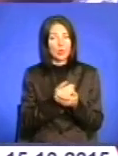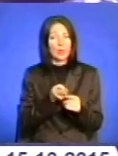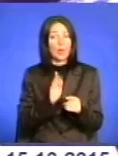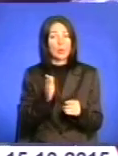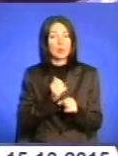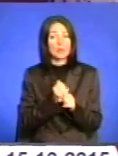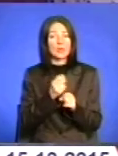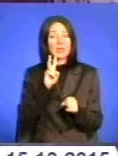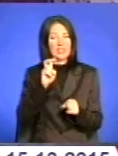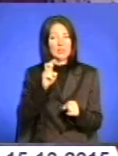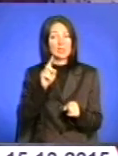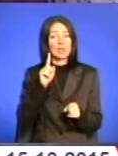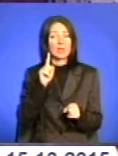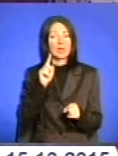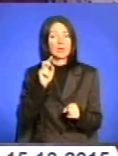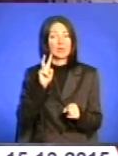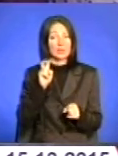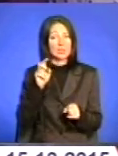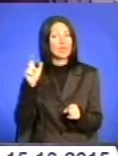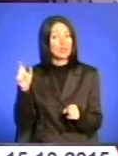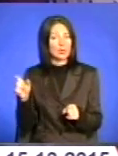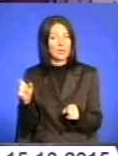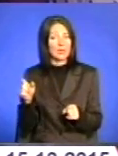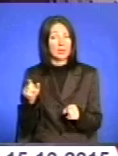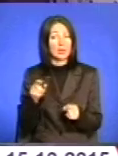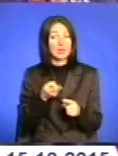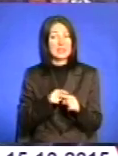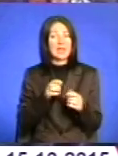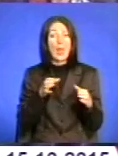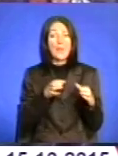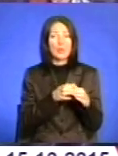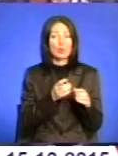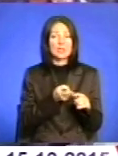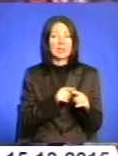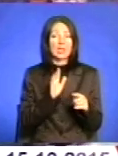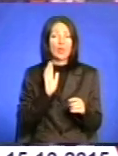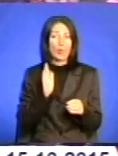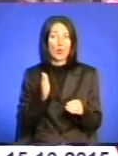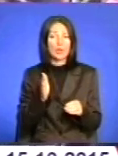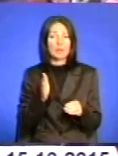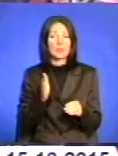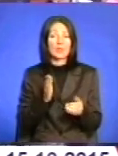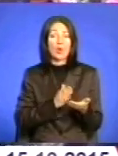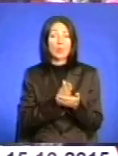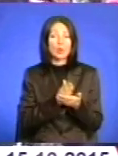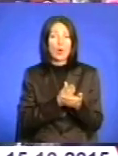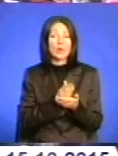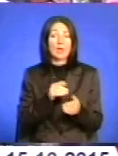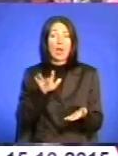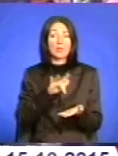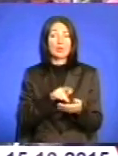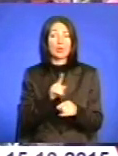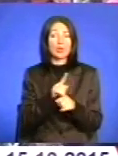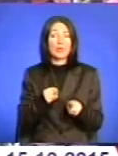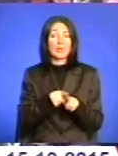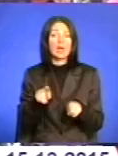це 200 осіб. Тобто це підрозділ, який буде обслуговувати місто Тернопіль,